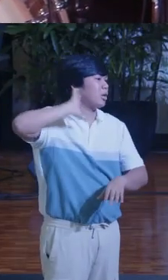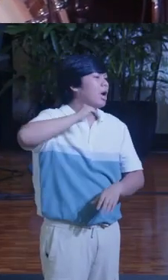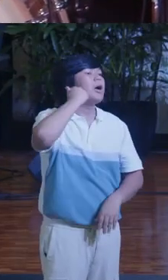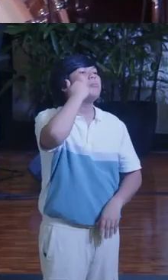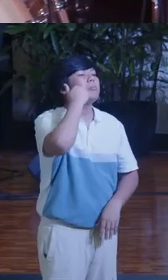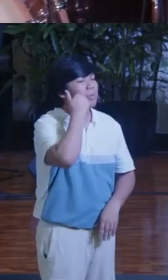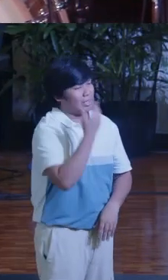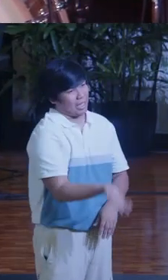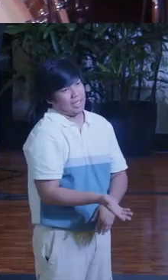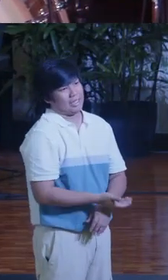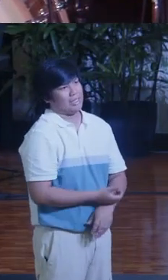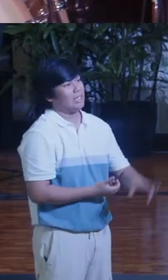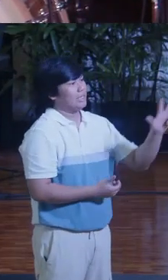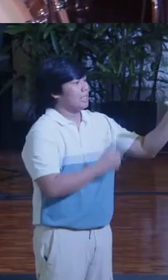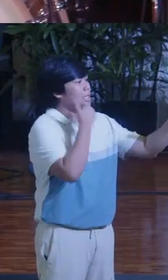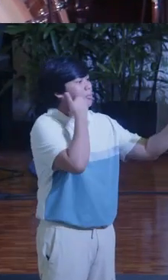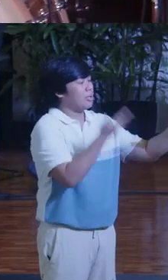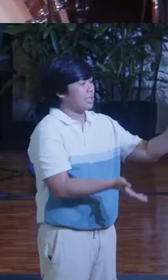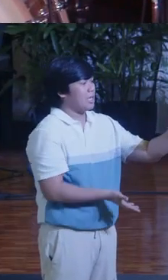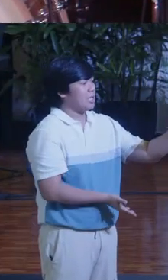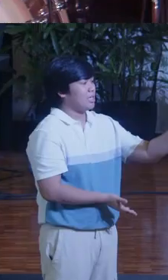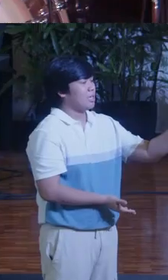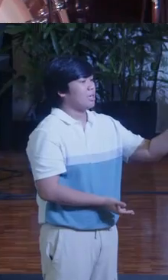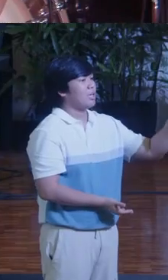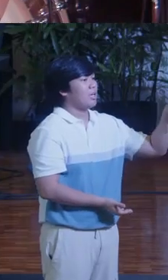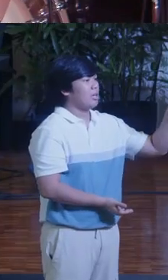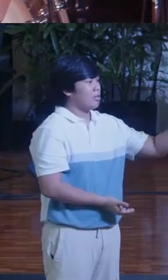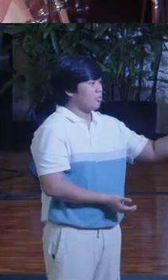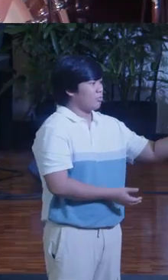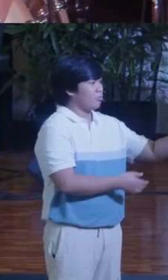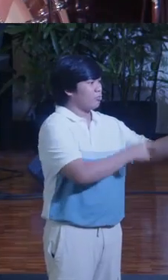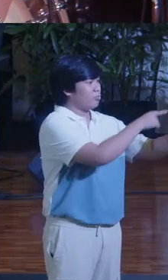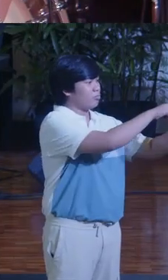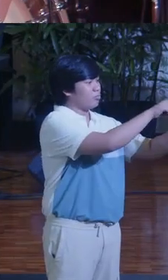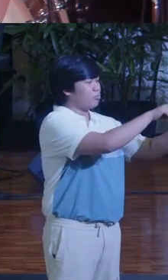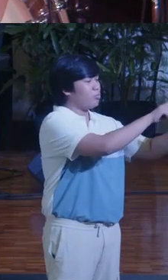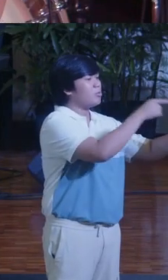Namatay na po yung 3. Yung huli po last week.